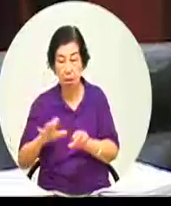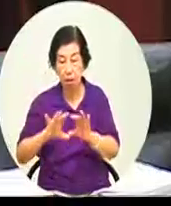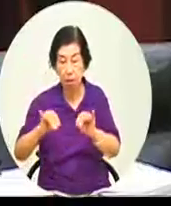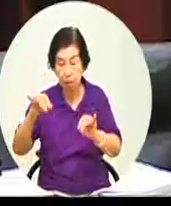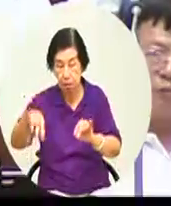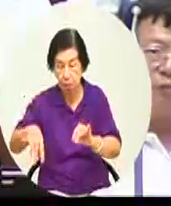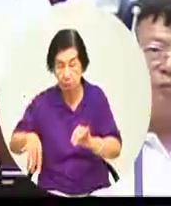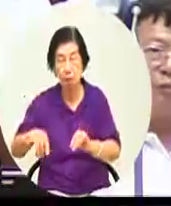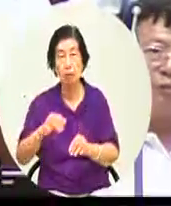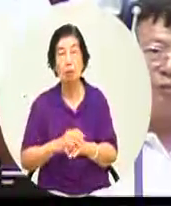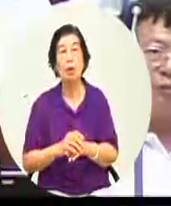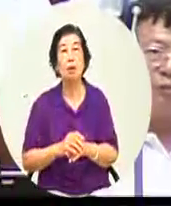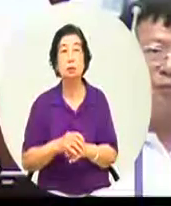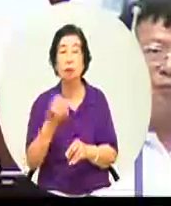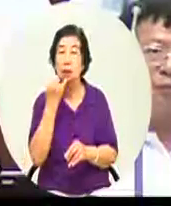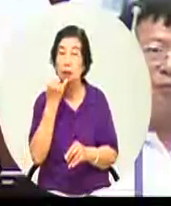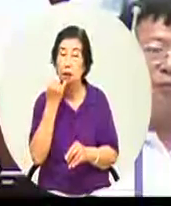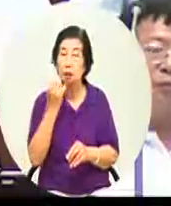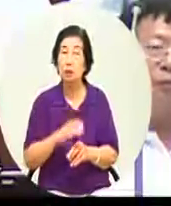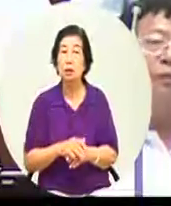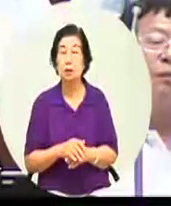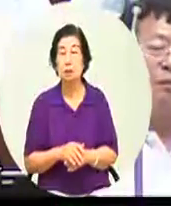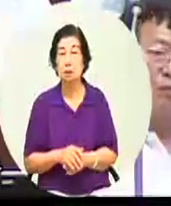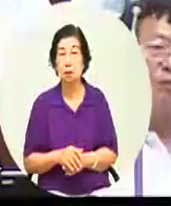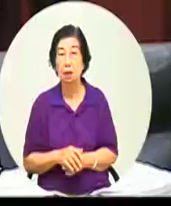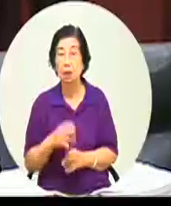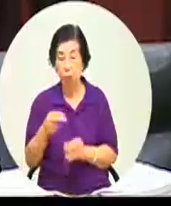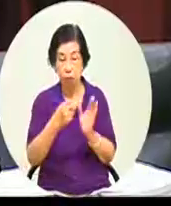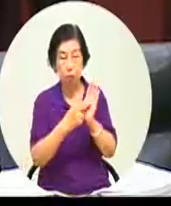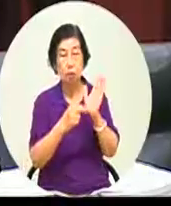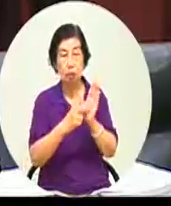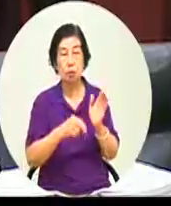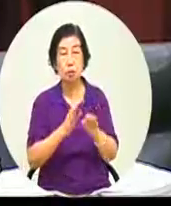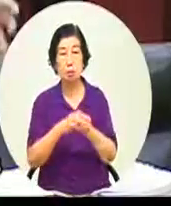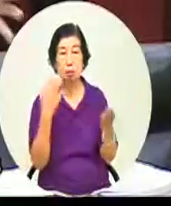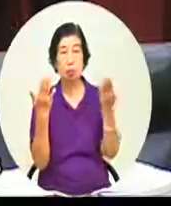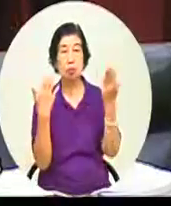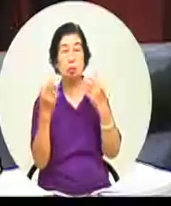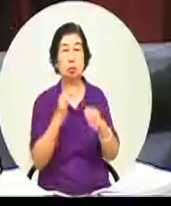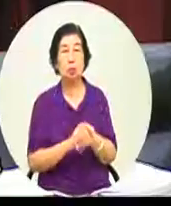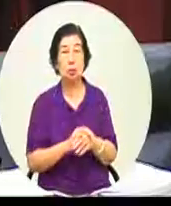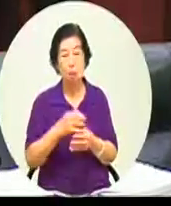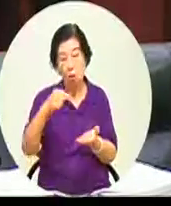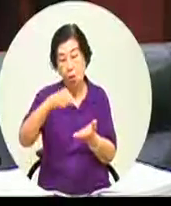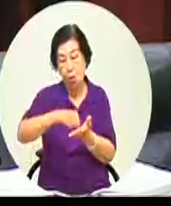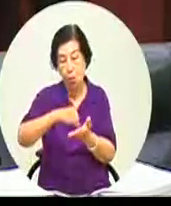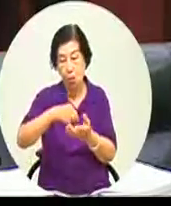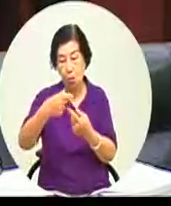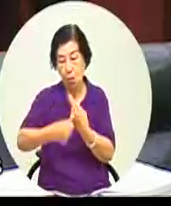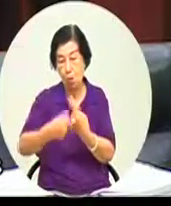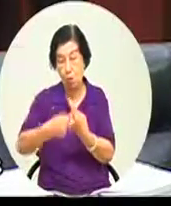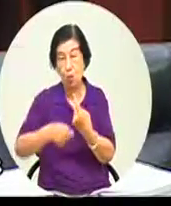就一定乌有啦。 对啦，因为我有举例给恁听，我再证明少要乌一个证，我嘛要让